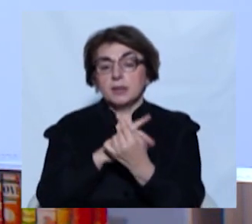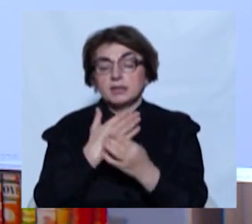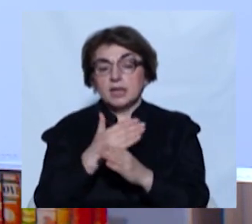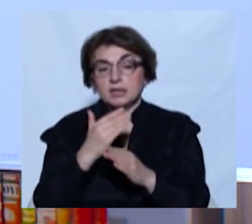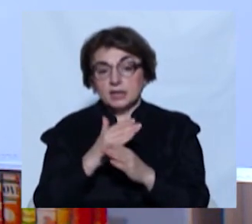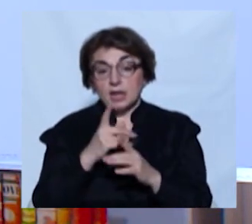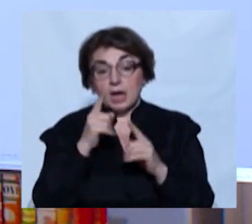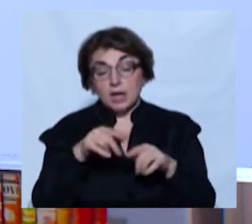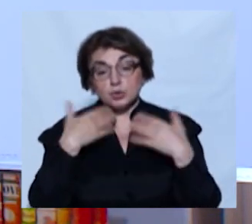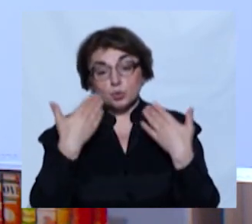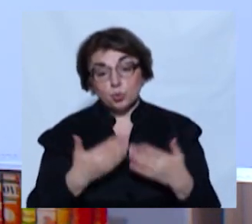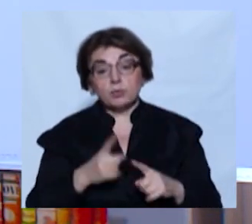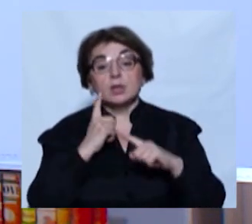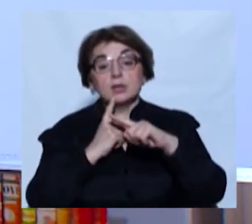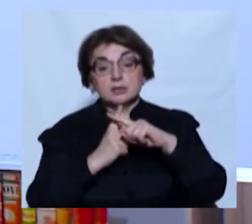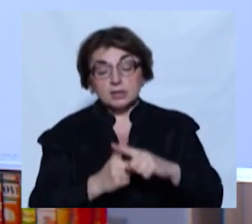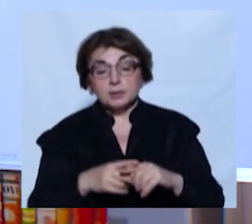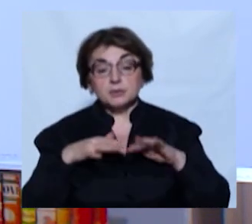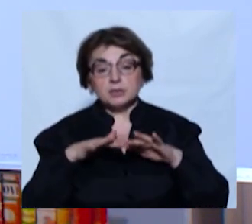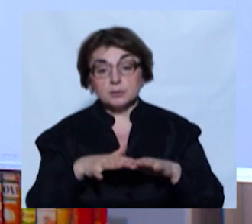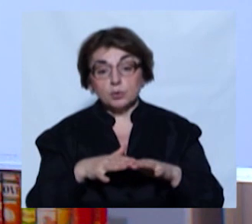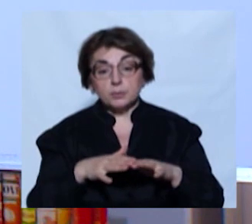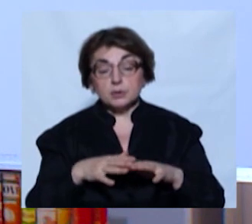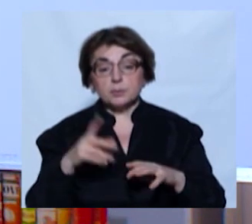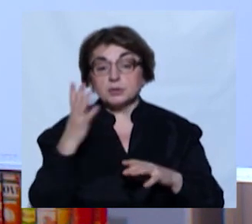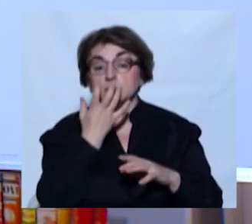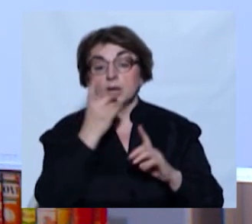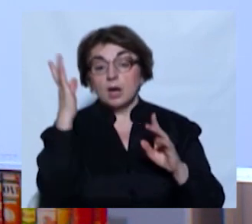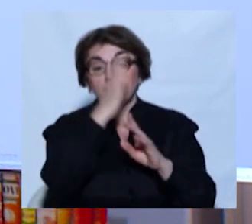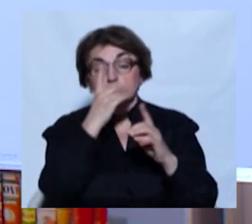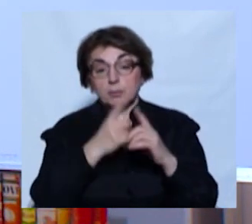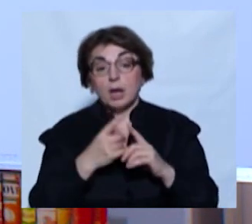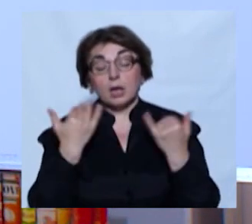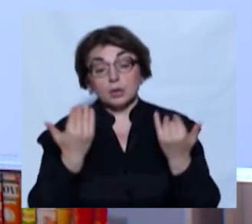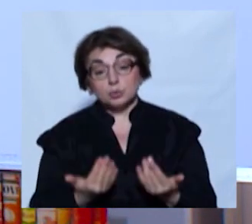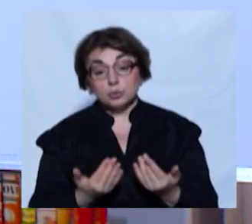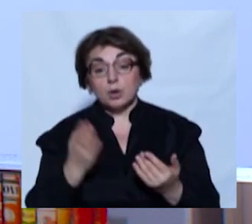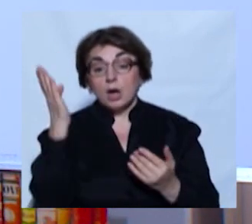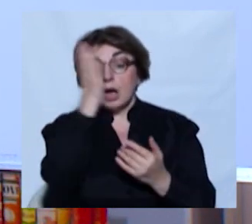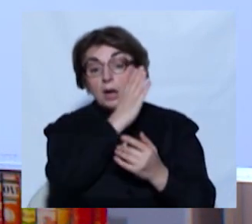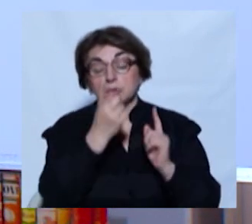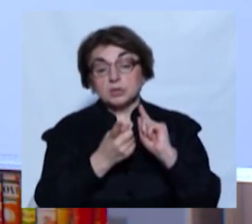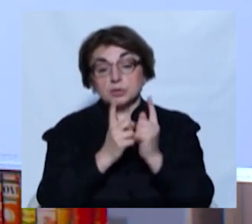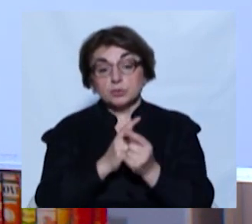დადებითად იმოქმედებს კლიმატის ცვლილებაზე. რატომ არის ახლა კლიმატის ცვლილება ერთ-ერთი პრიორიტეტი? თუ კლიმატის ცვლილება